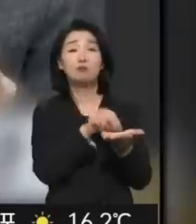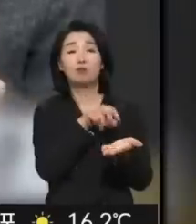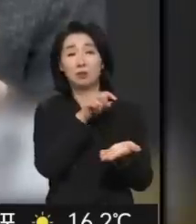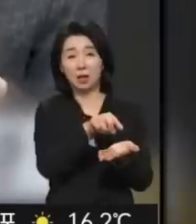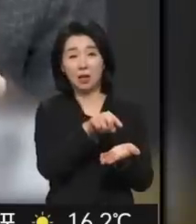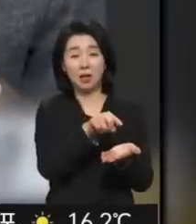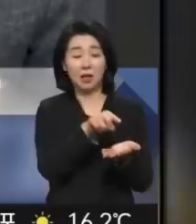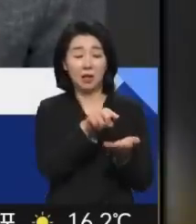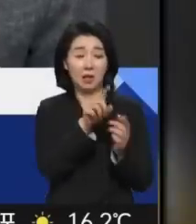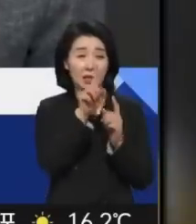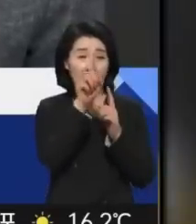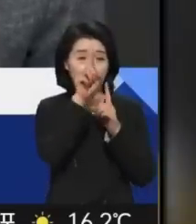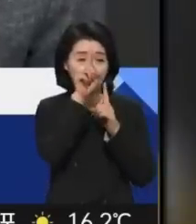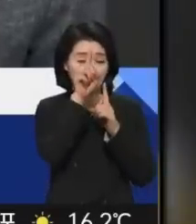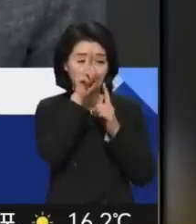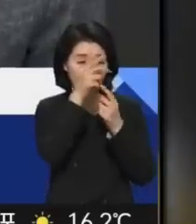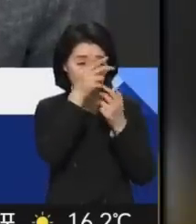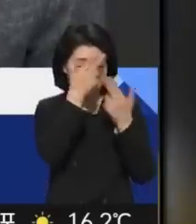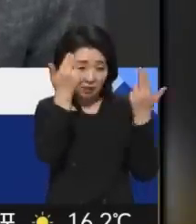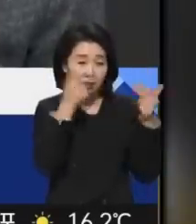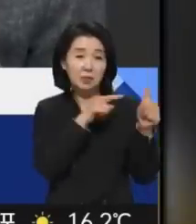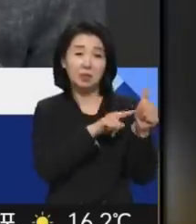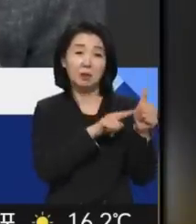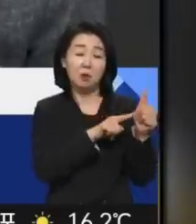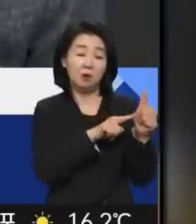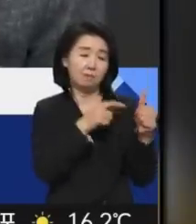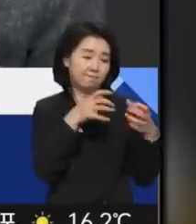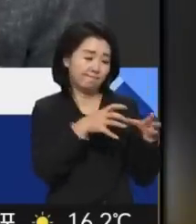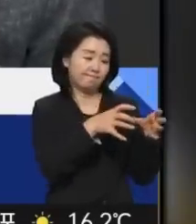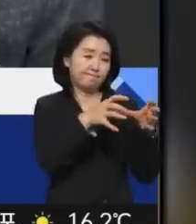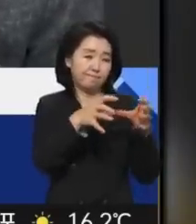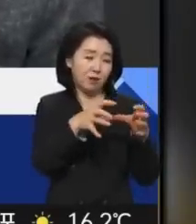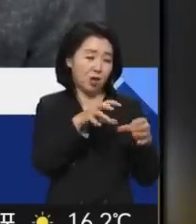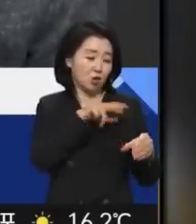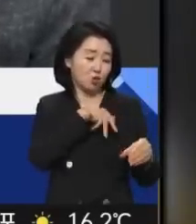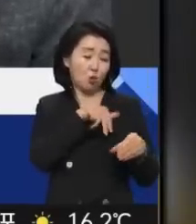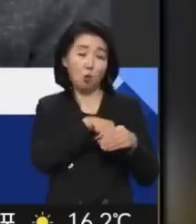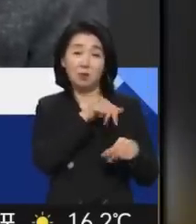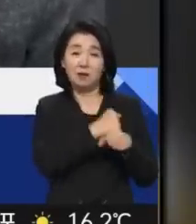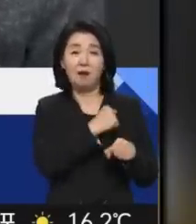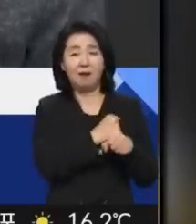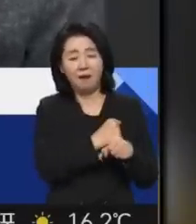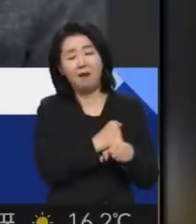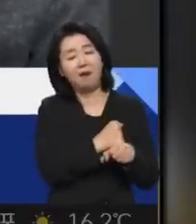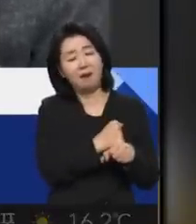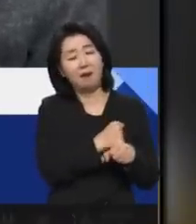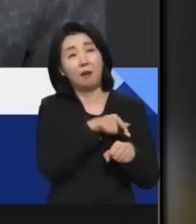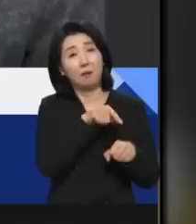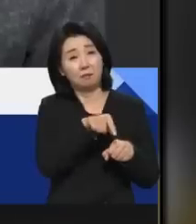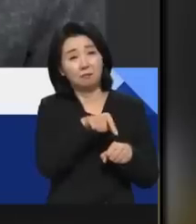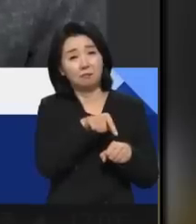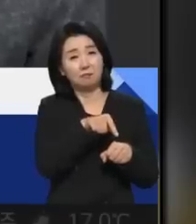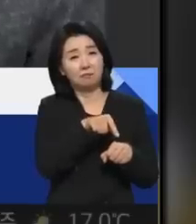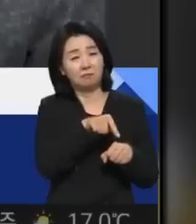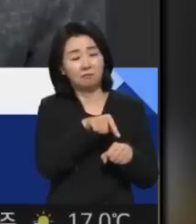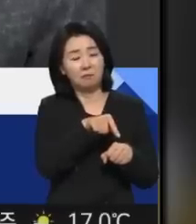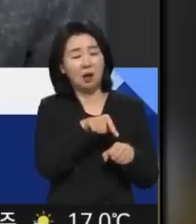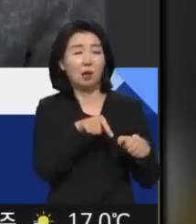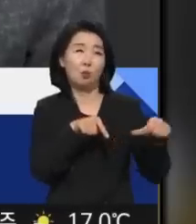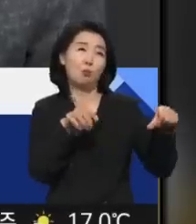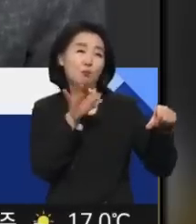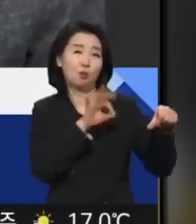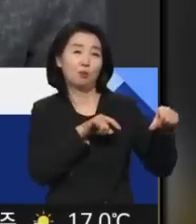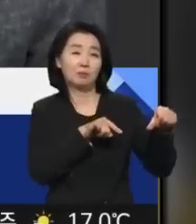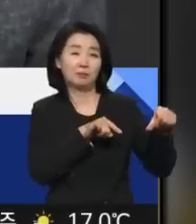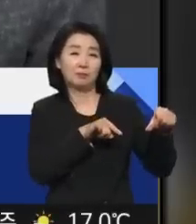그러니까 이재명 대표 체제로 네. 단일 대우로 네. 총선 치를 가능성이 저는 뭐 좀 야박한지 몰라도 한 5%